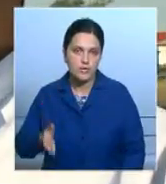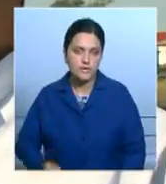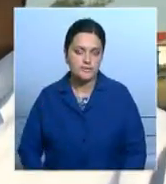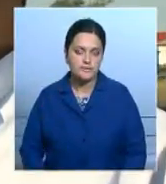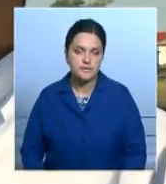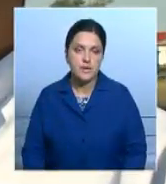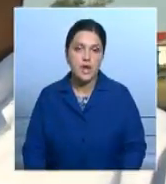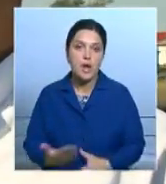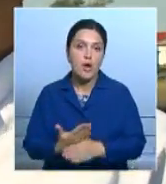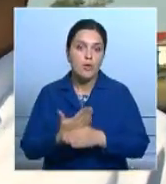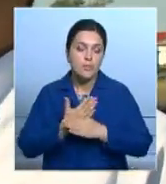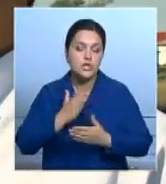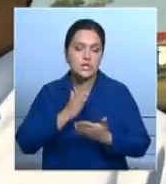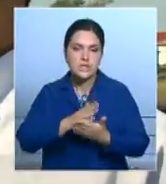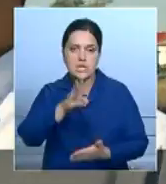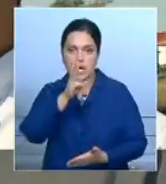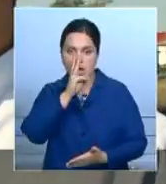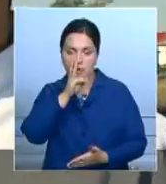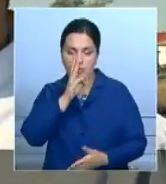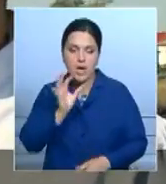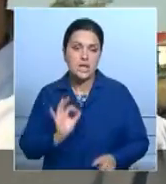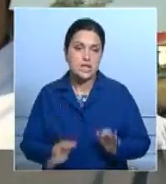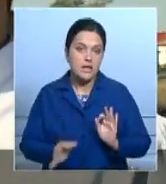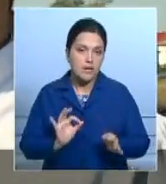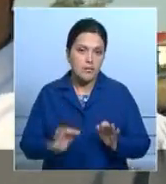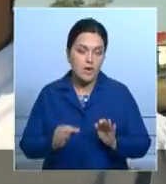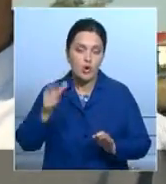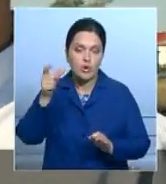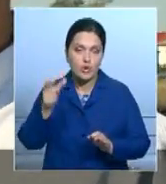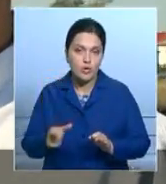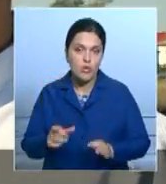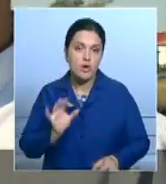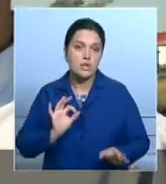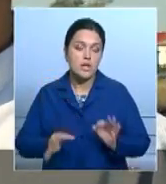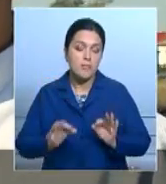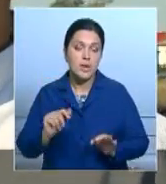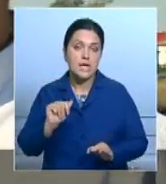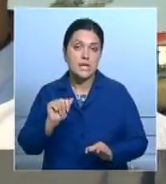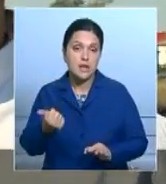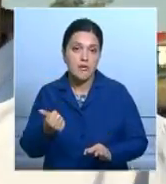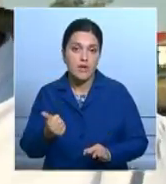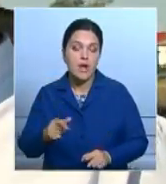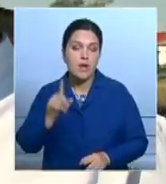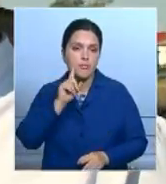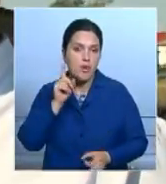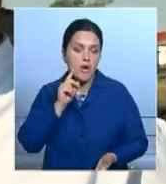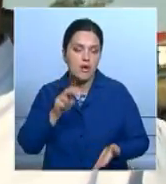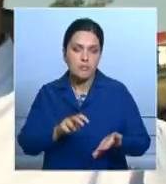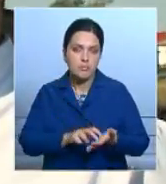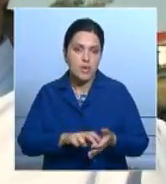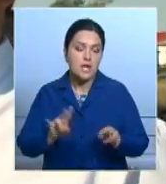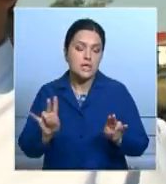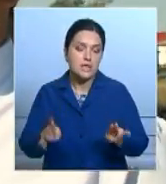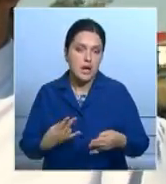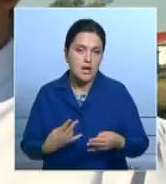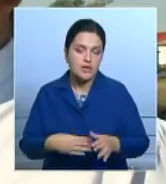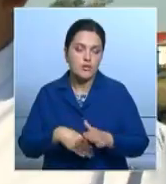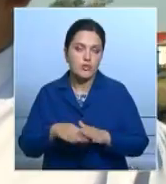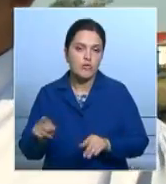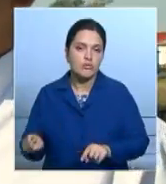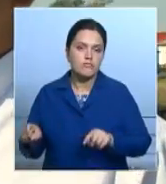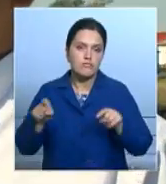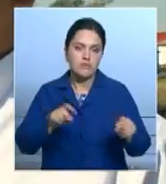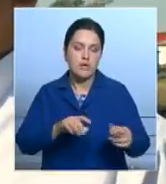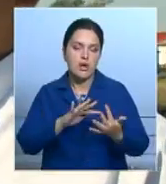Поддержка есть, зарплата нормальная, люди хорошие. Главное, не надо молодежи бояться,